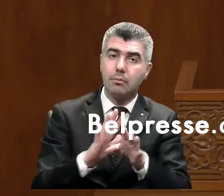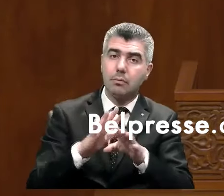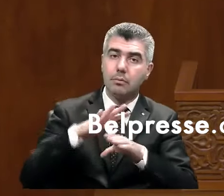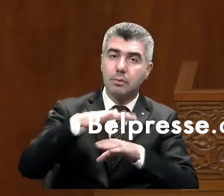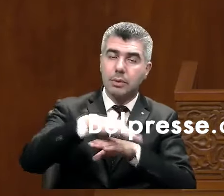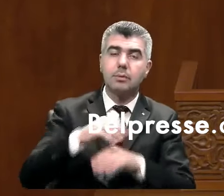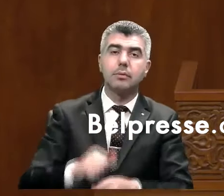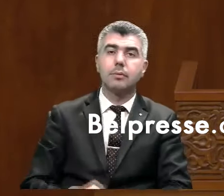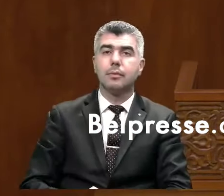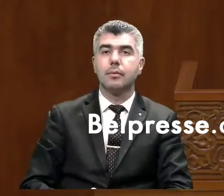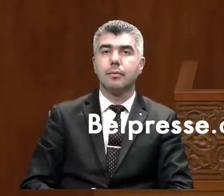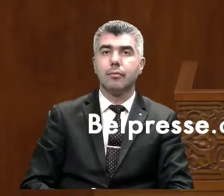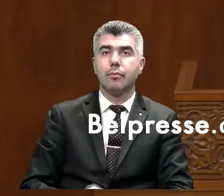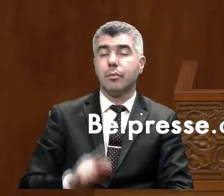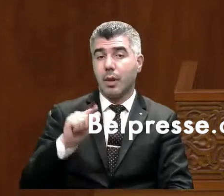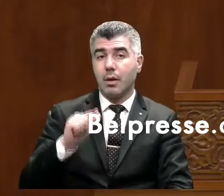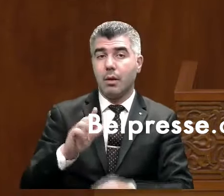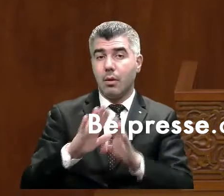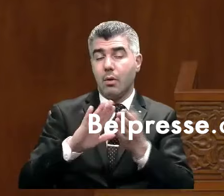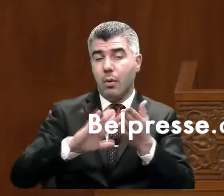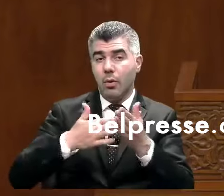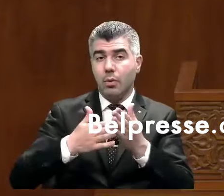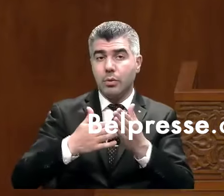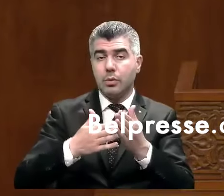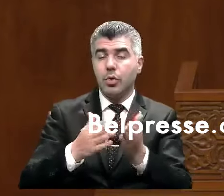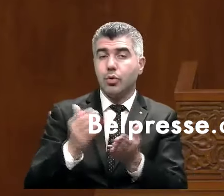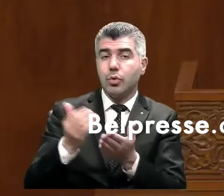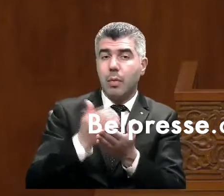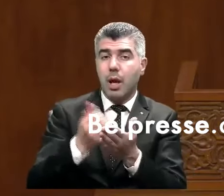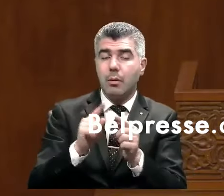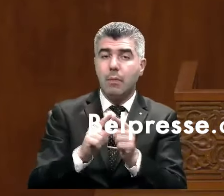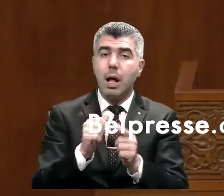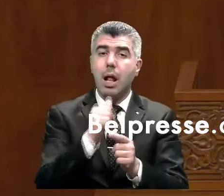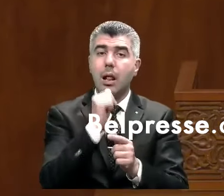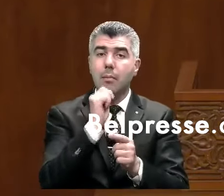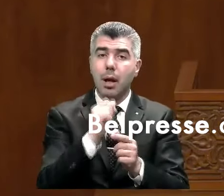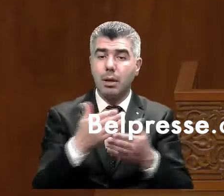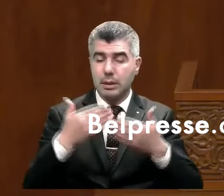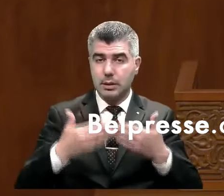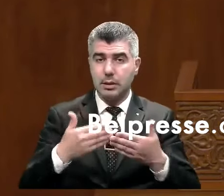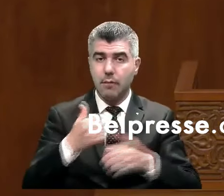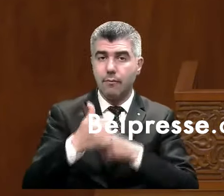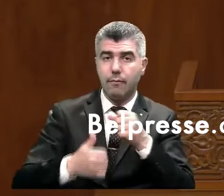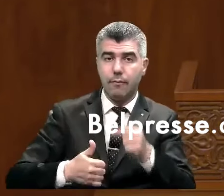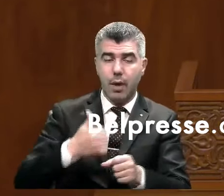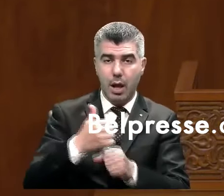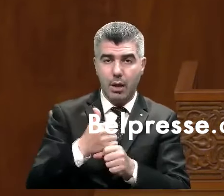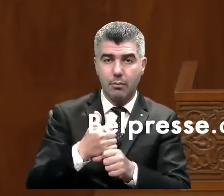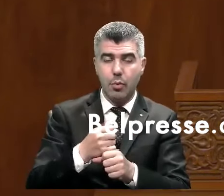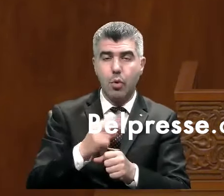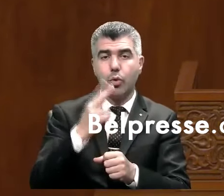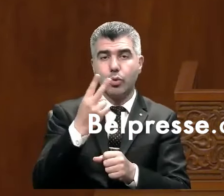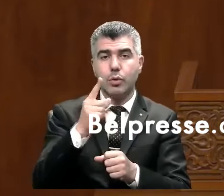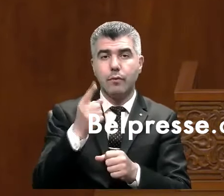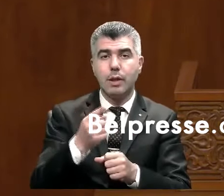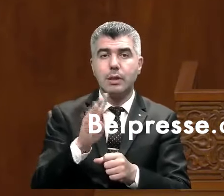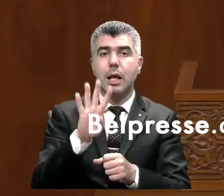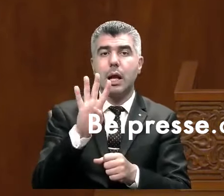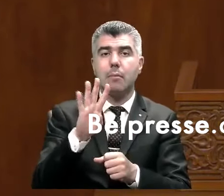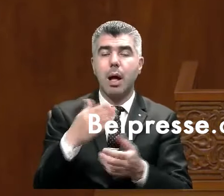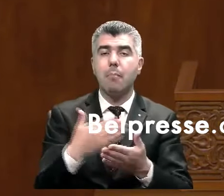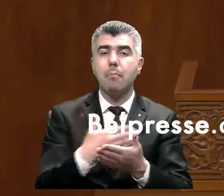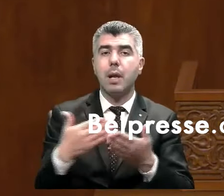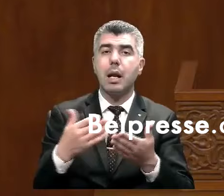حيث ان مجموع الواردات المائيه الى السدود الفلاحيه لهذا الموسم لا تتجاوز 2.4 مليار